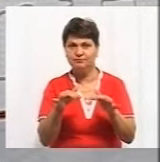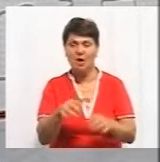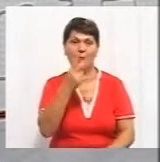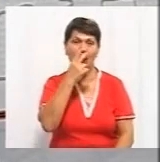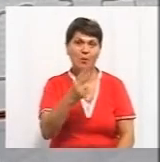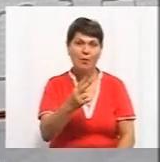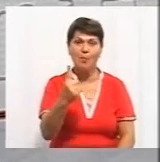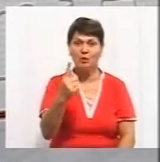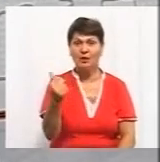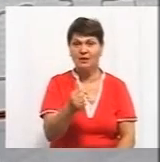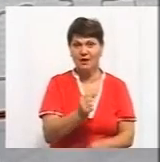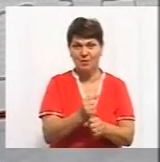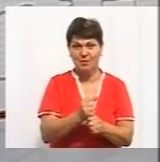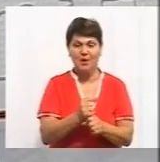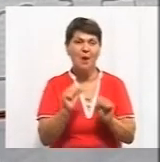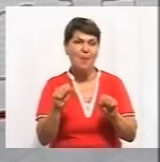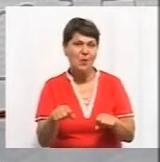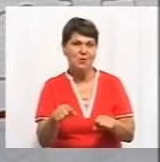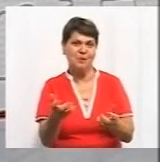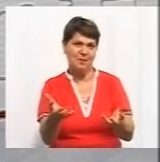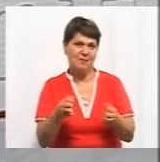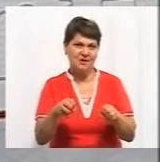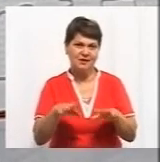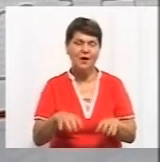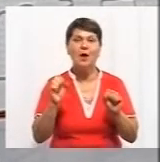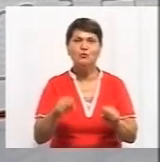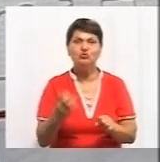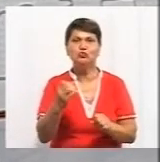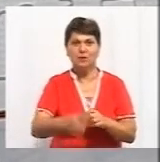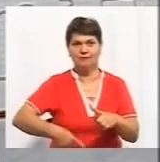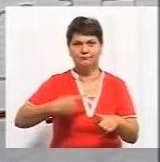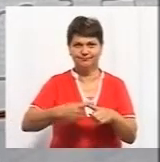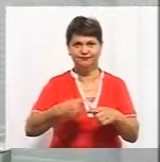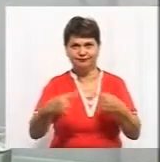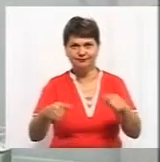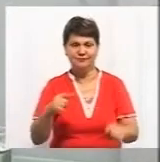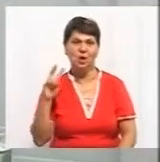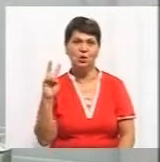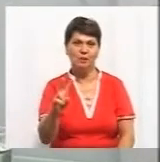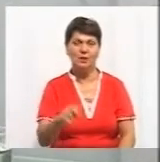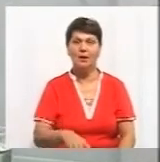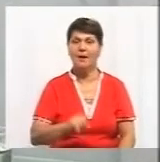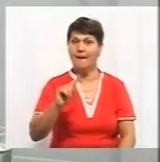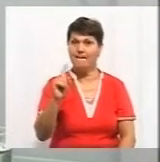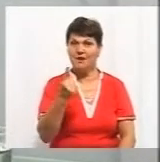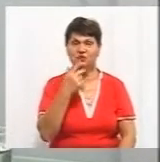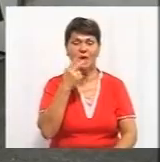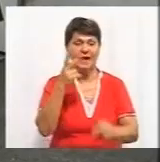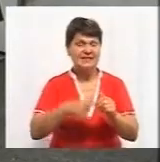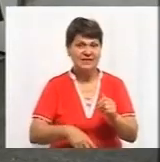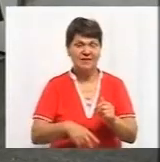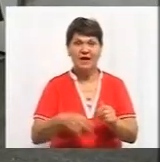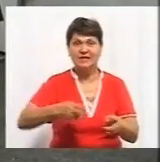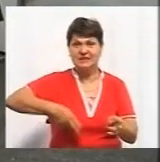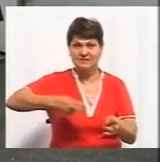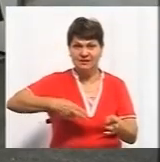Побачимо, неділю попрацюємо, і тоді вже можемо приймати рішення, можливо, будемо запускати ще інші тролейбуси. Перша кінцева – це залізничний вокзал, інша – подовження